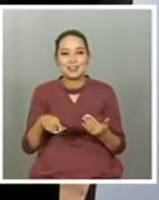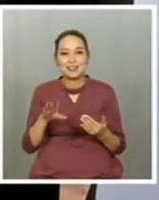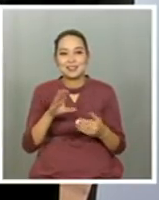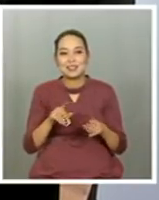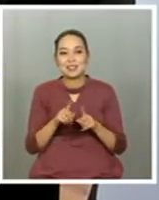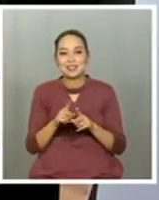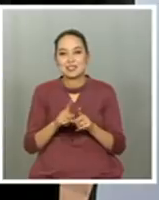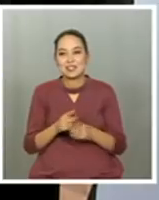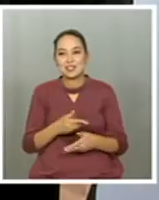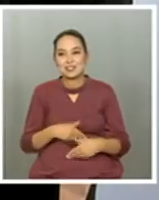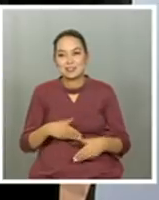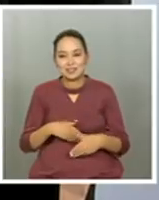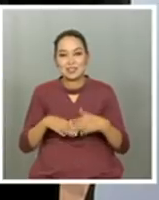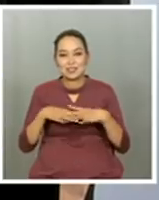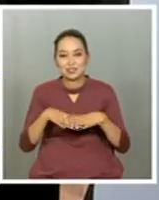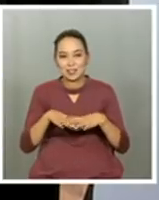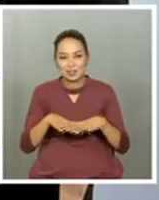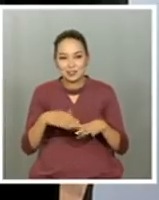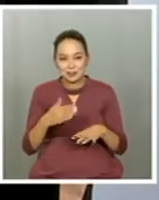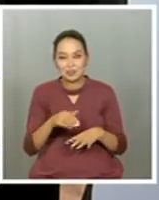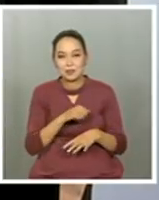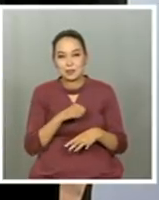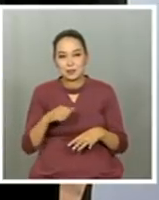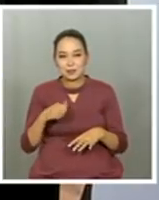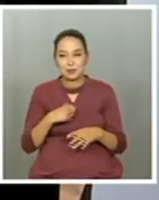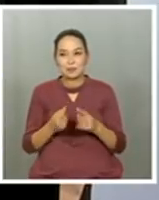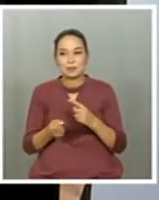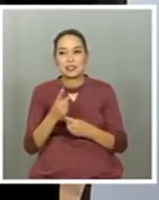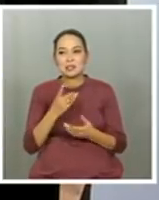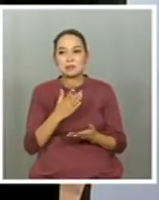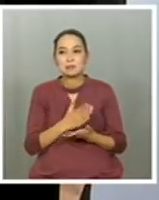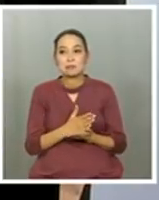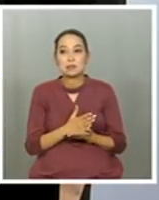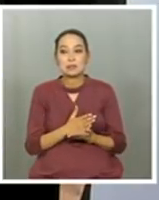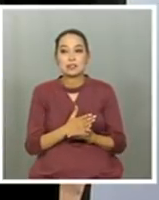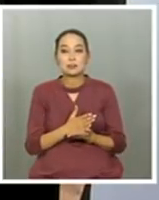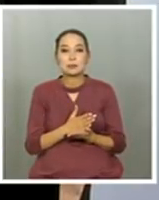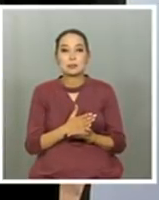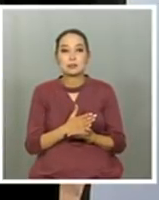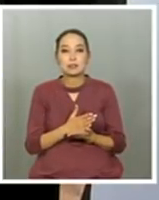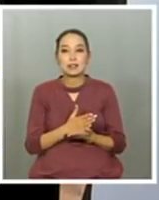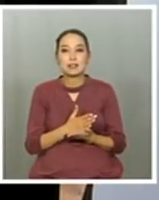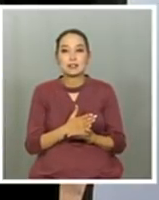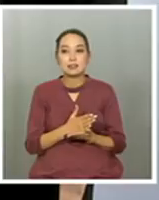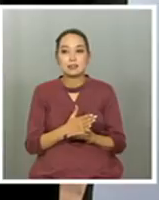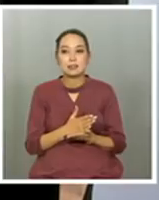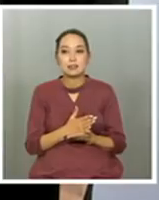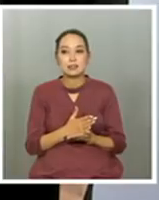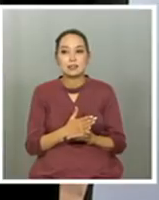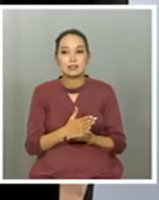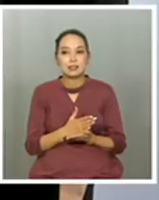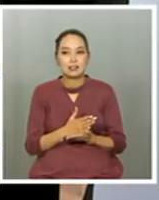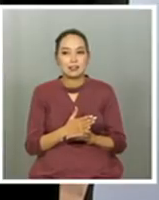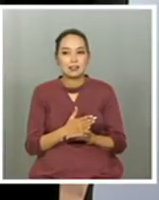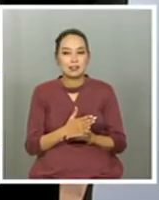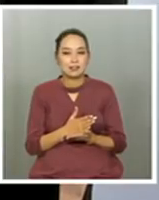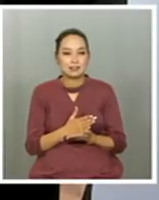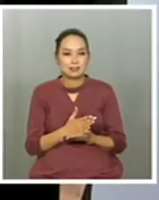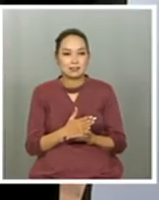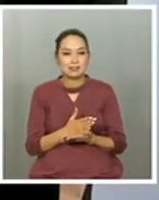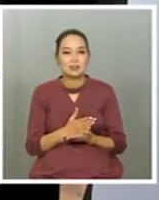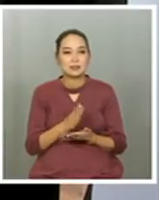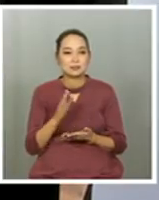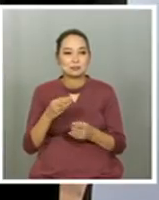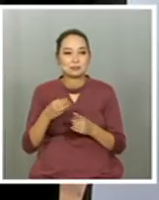жасушасы өздігінен бөліне бастайды. Сөйтіп, аналық жасуша бірнеше есе бөлу